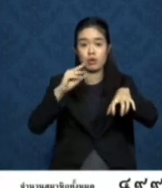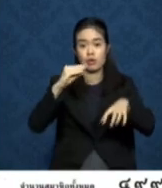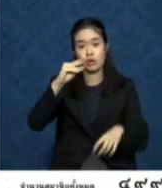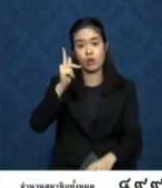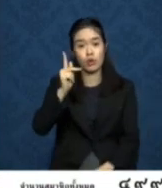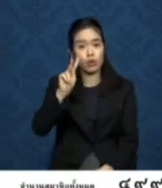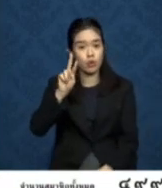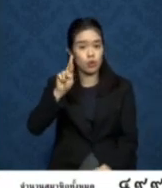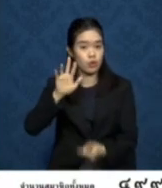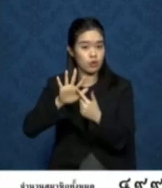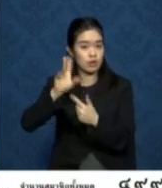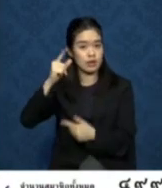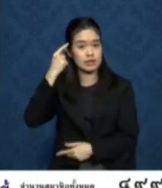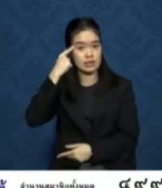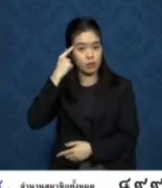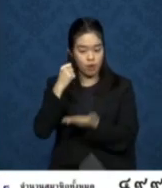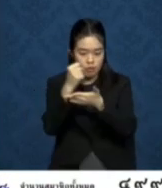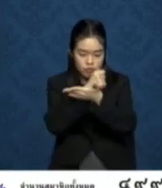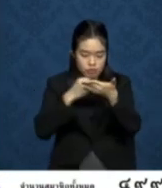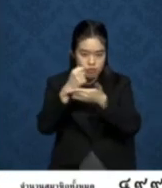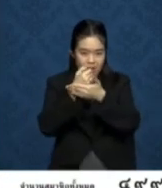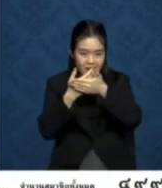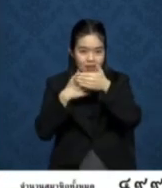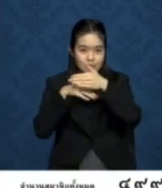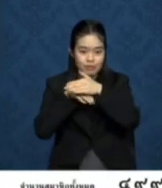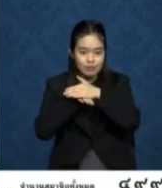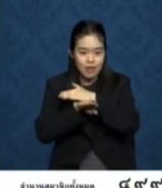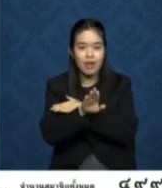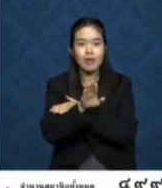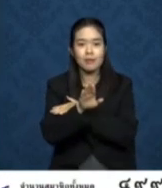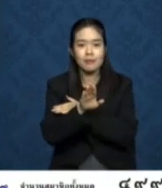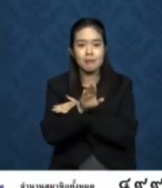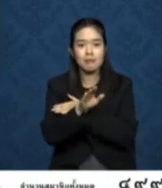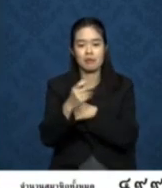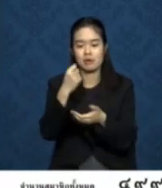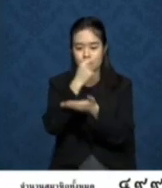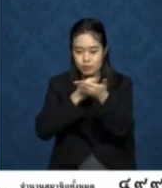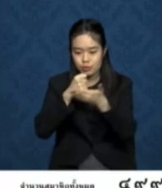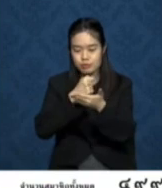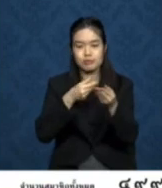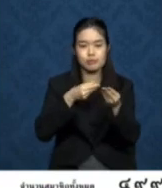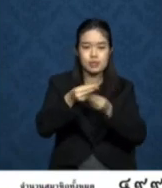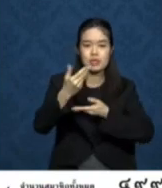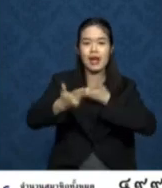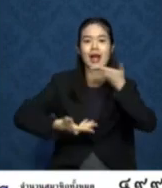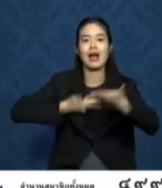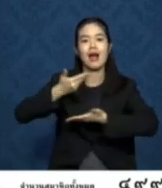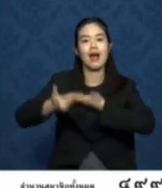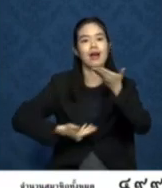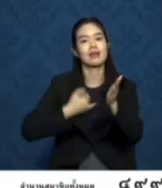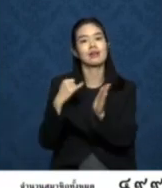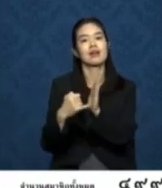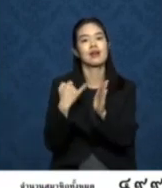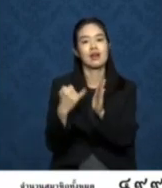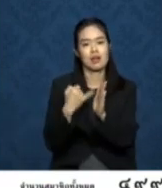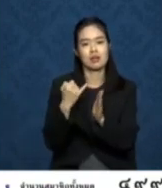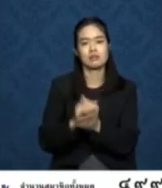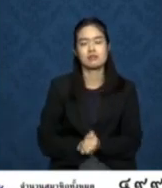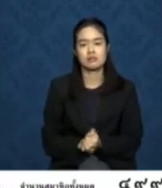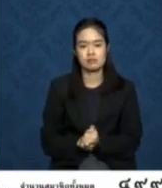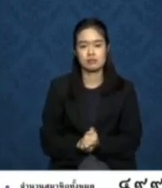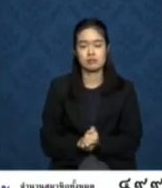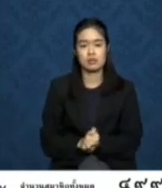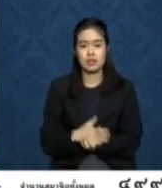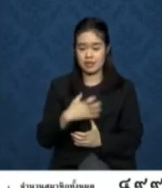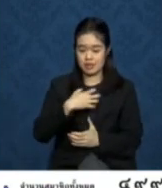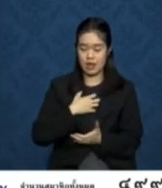และส่งผดกฎหมายเนองจากมพื้นที่ติดกับแ simpleทำให้การลกลอบสามารถทำได้ deway ingaจึ